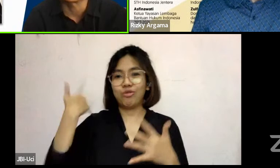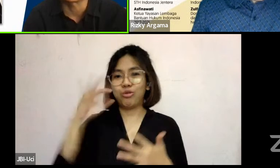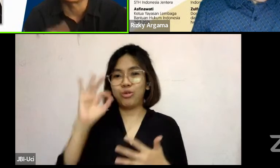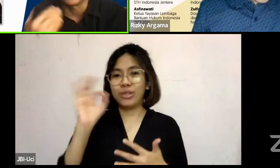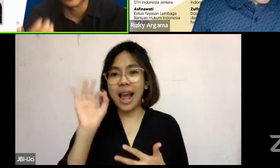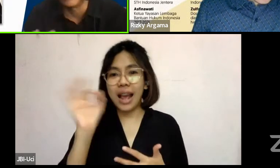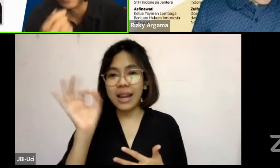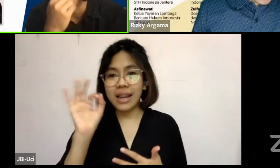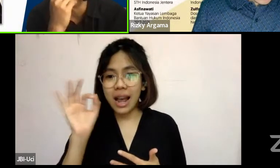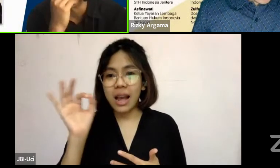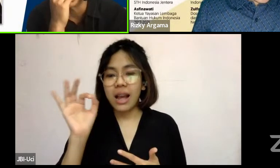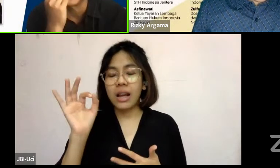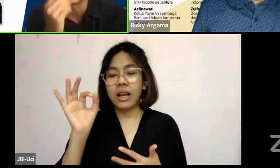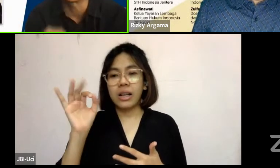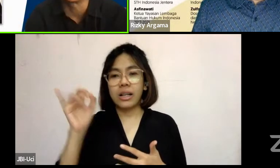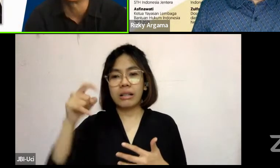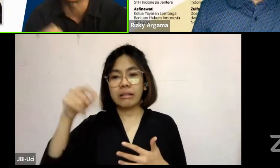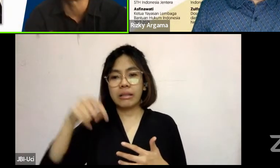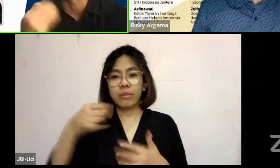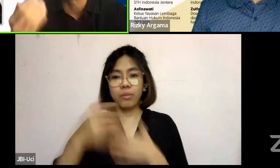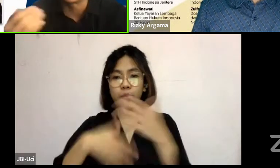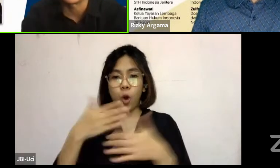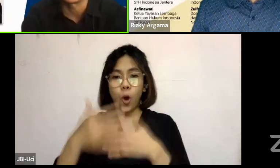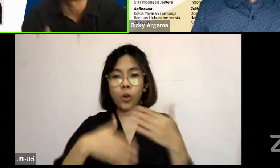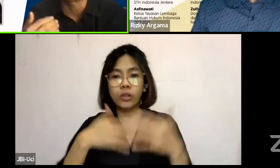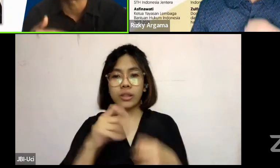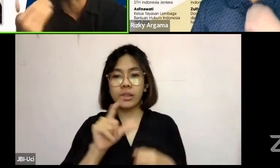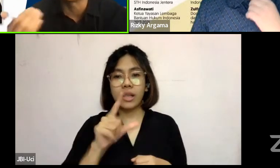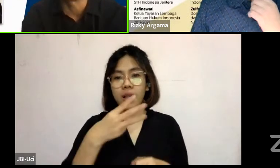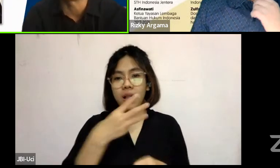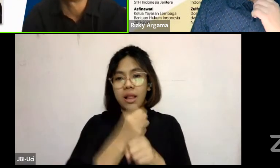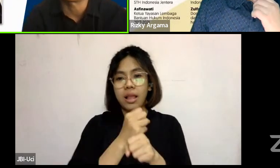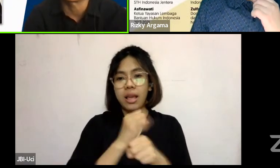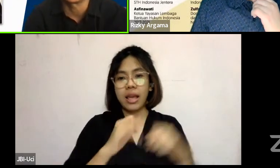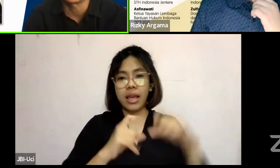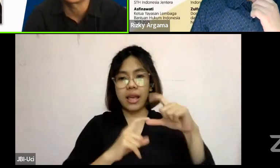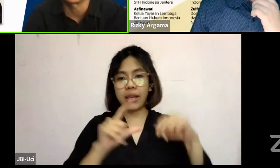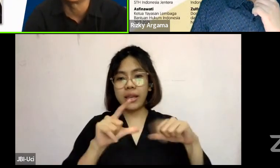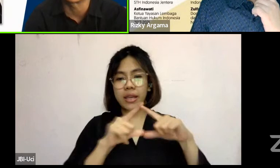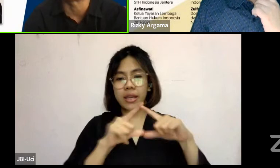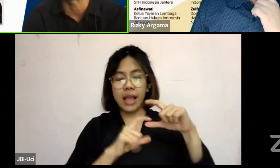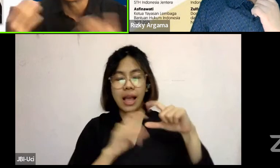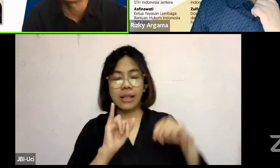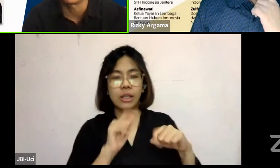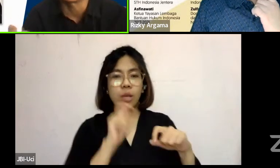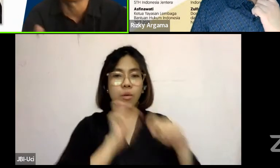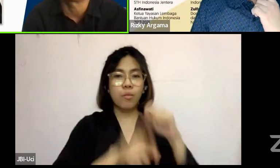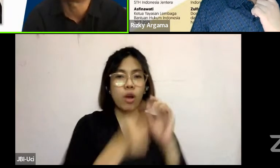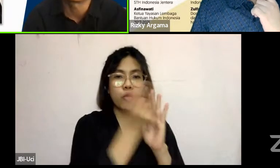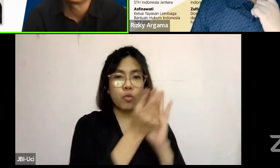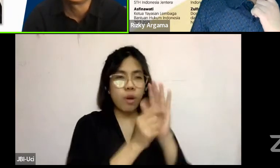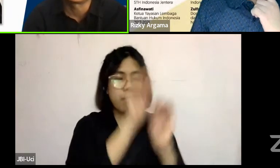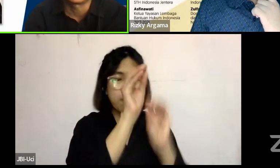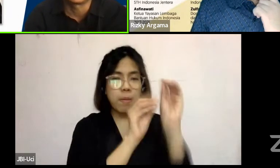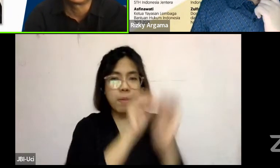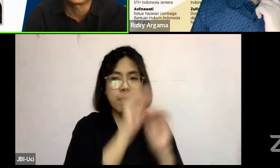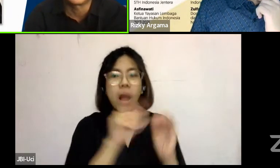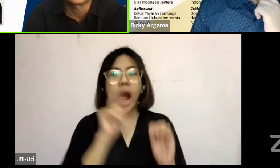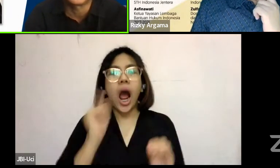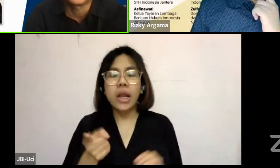proses atau dalam dalam proses legislasi di Indonesia dan UUD NRI Gilang berendam proses legislasi di Indonesia yang mungkin berpengaruh dalam